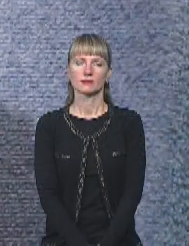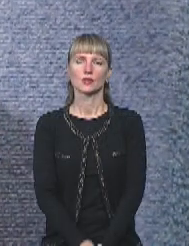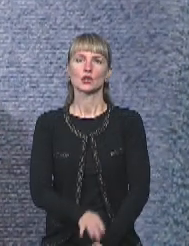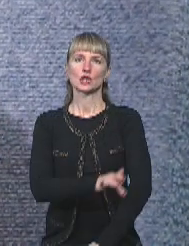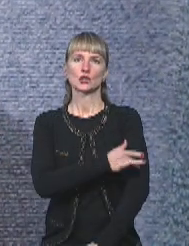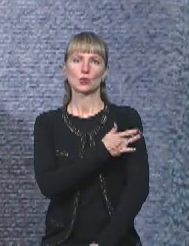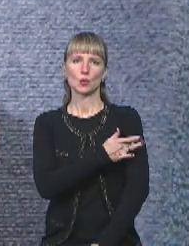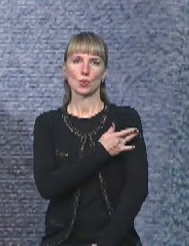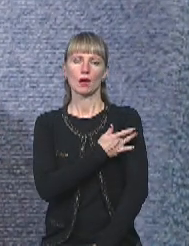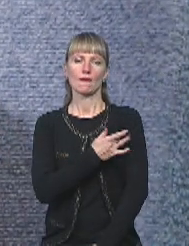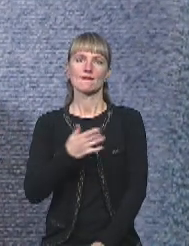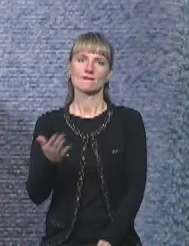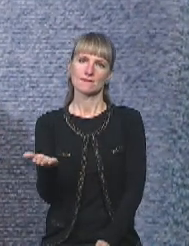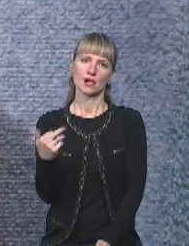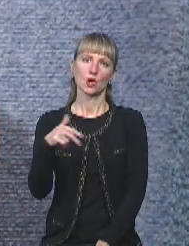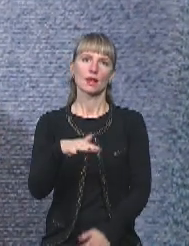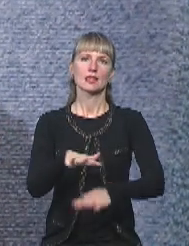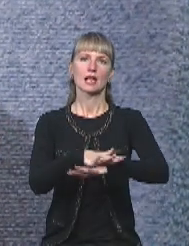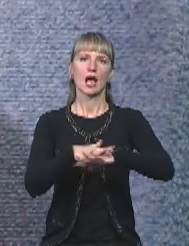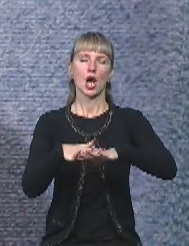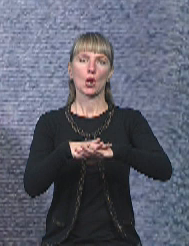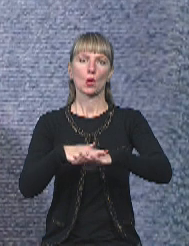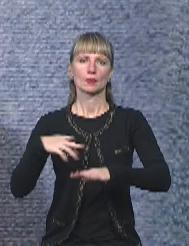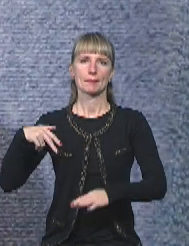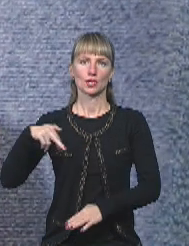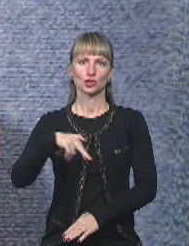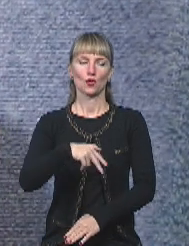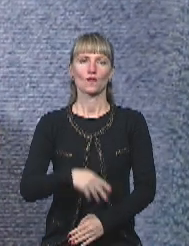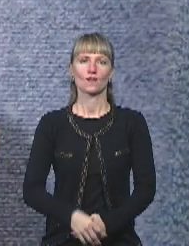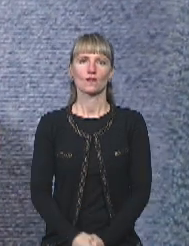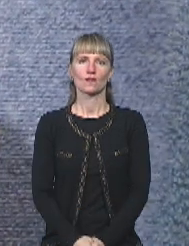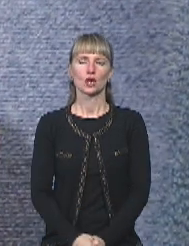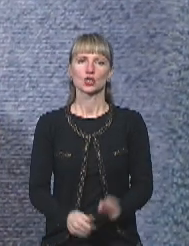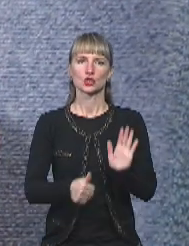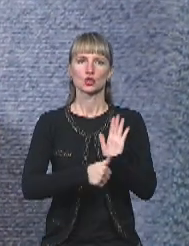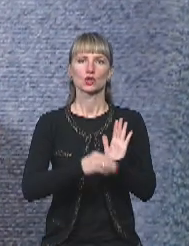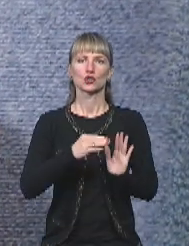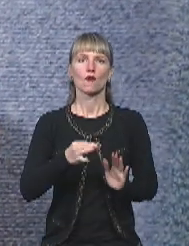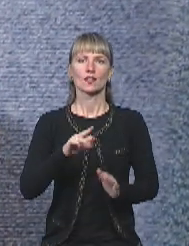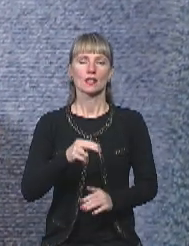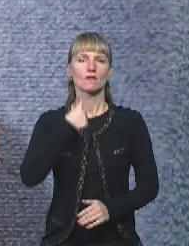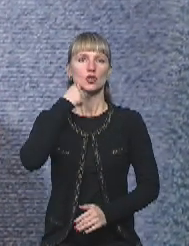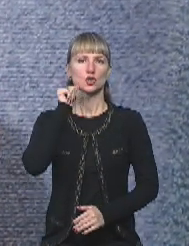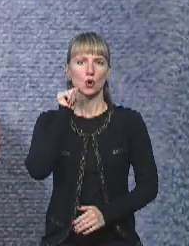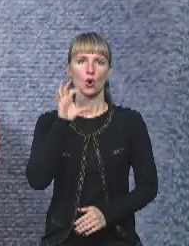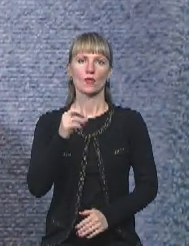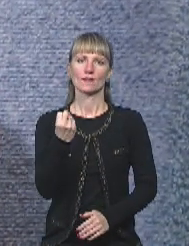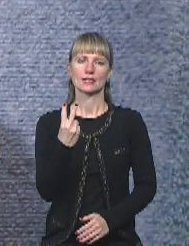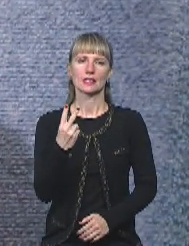Слуга, виходь, народ прийшов. 6 жовтня, вчора, о 12-й